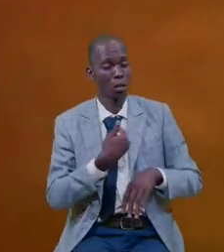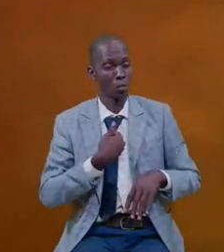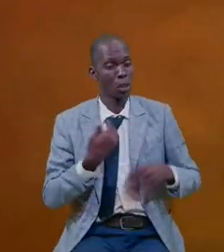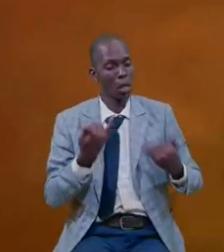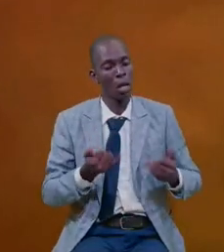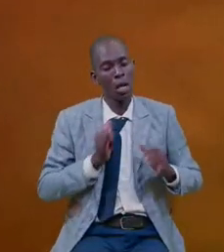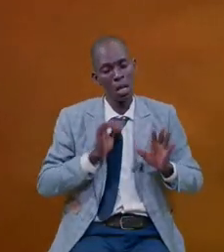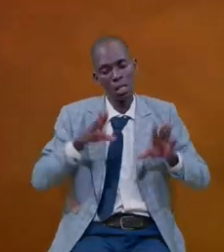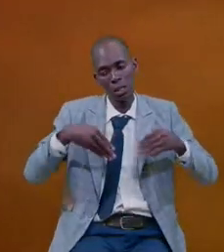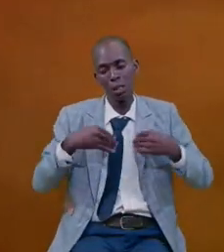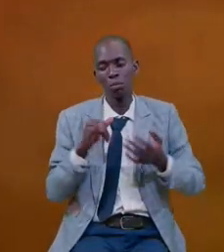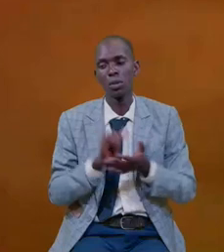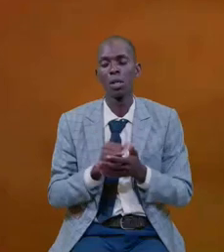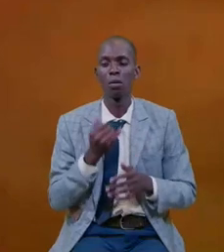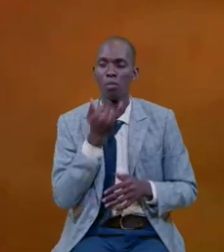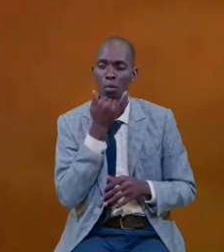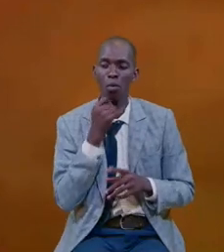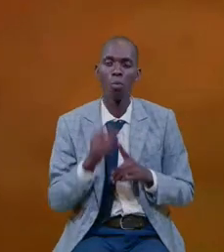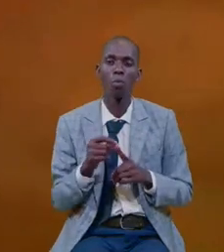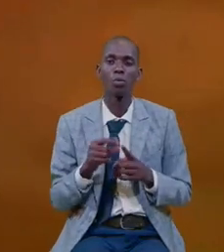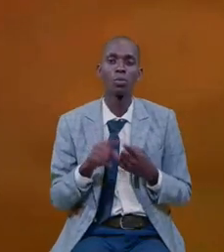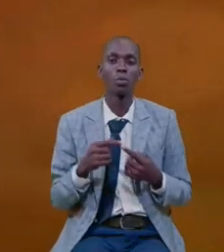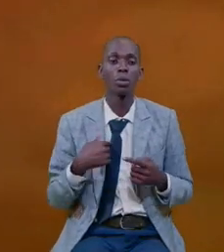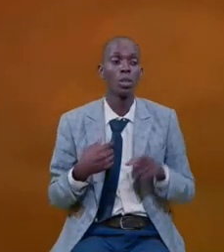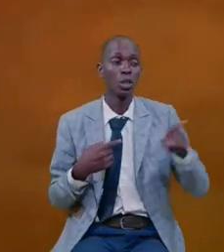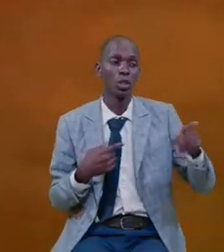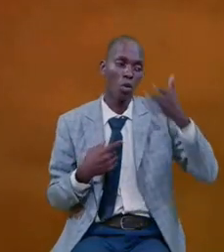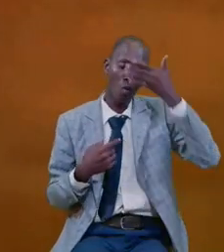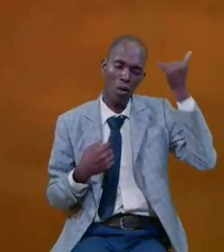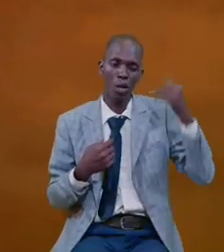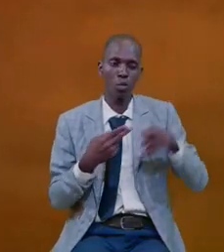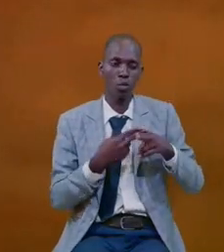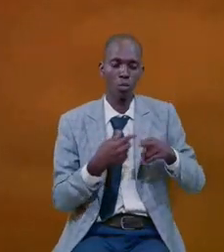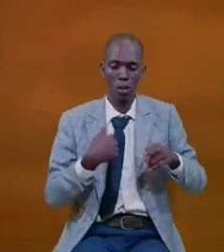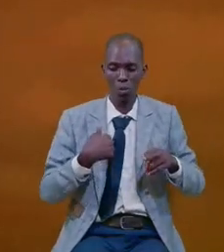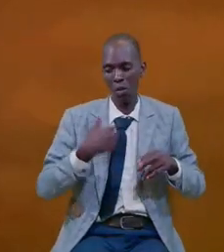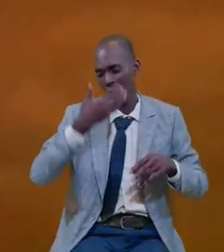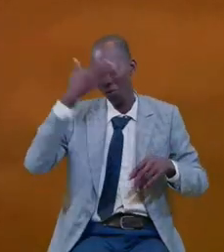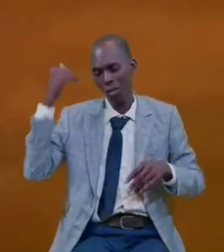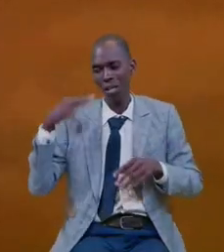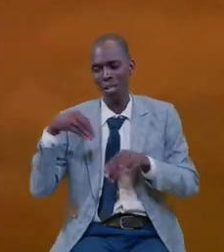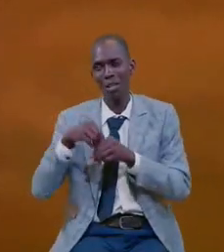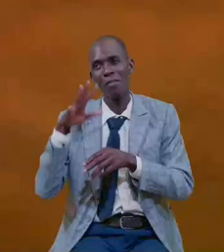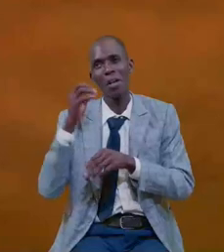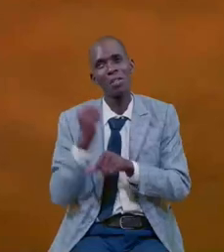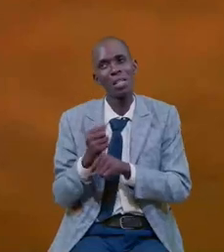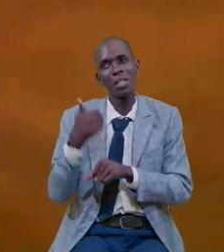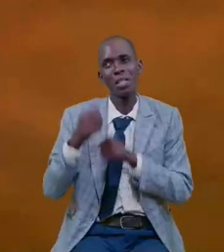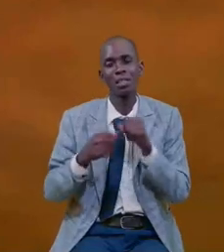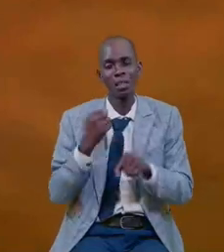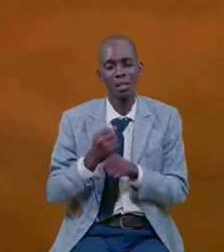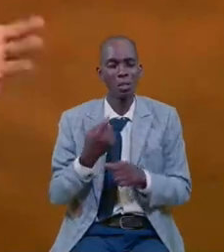paroles terribles. Vous savez, vous allez oublier. Je vais oublier